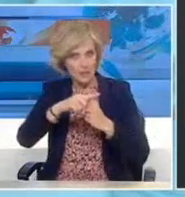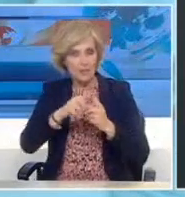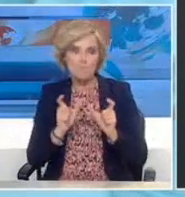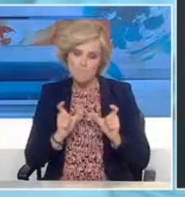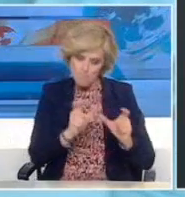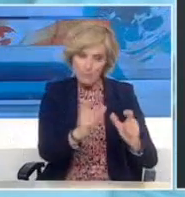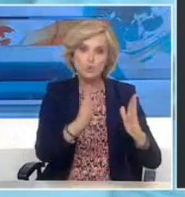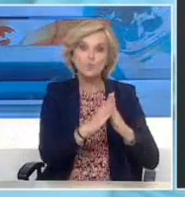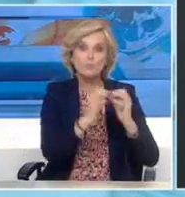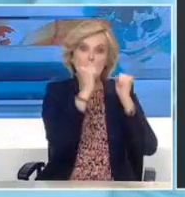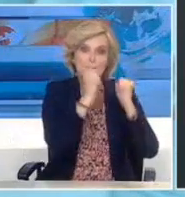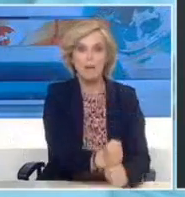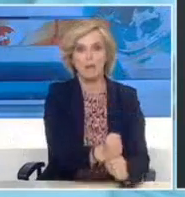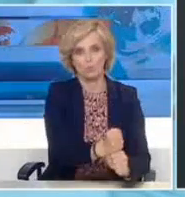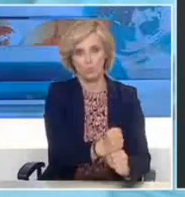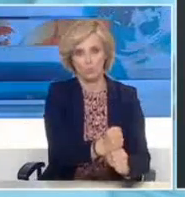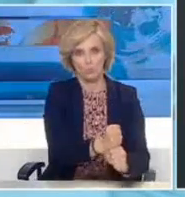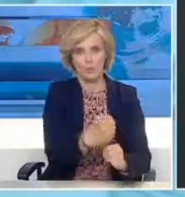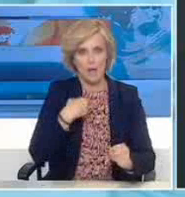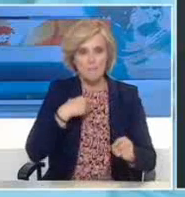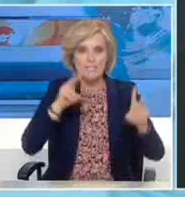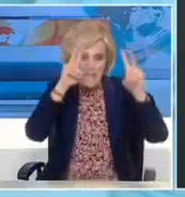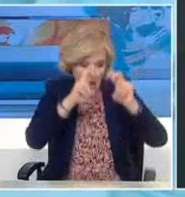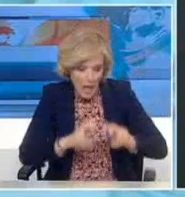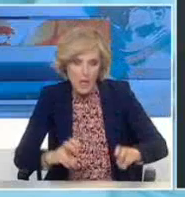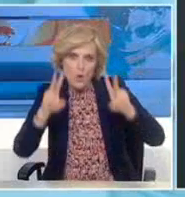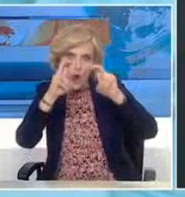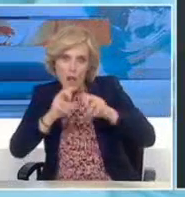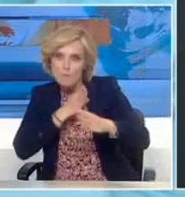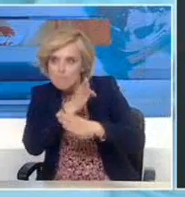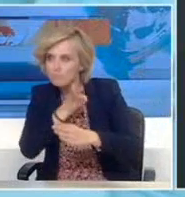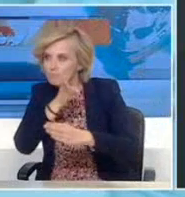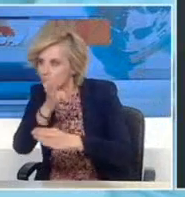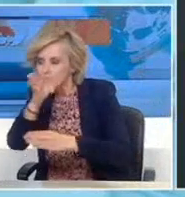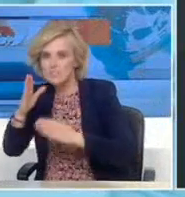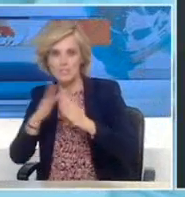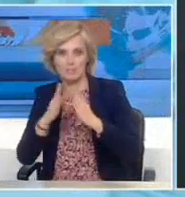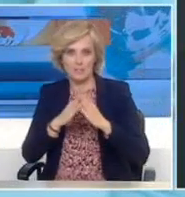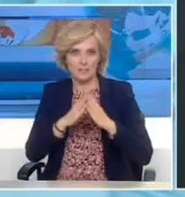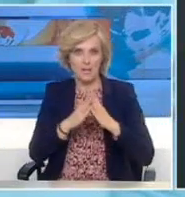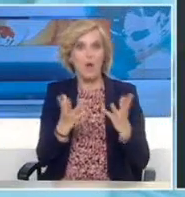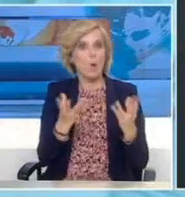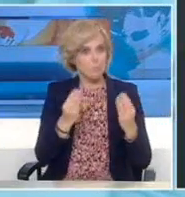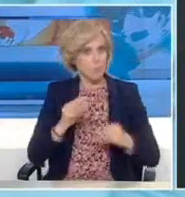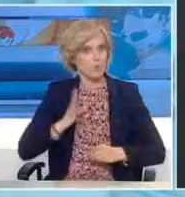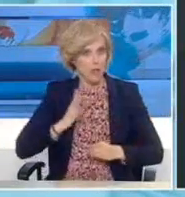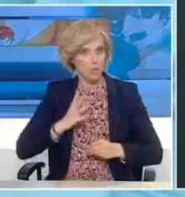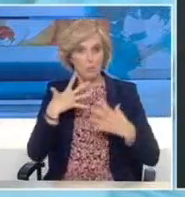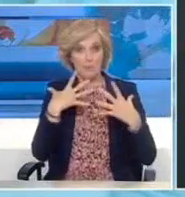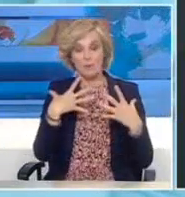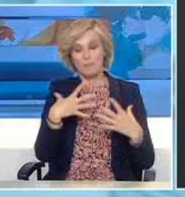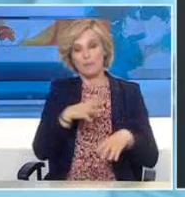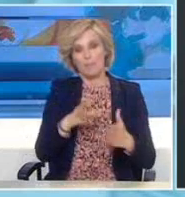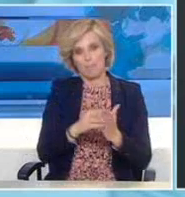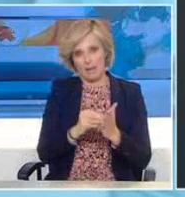τους. Αντίθετα, στο σημερινό έλεγχο συμπολιτών μας σε απομόνωση, χαρακτηρισμένων ως στενών επαφών, δηλαδή όσοι δεν